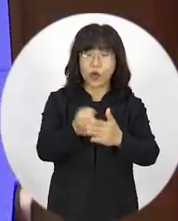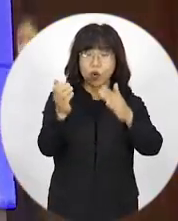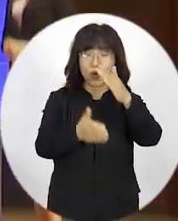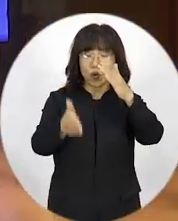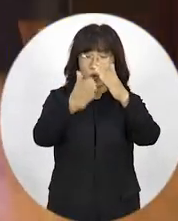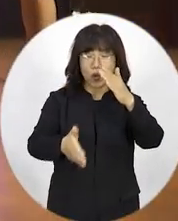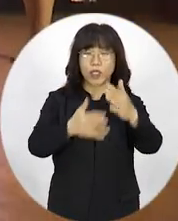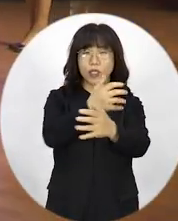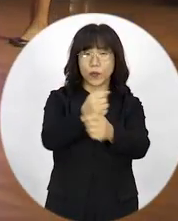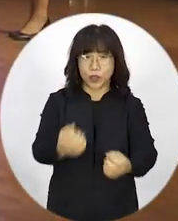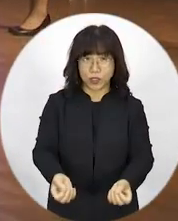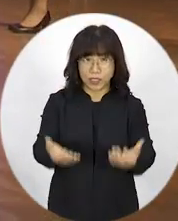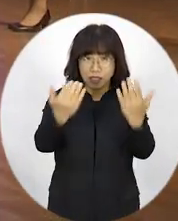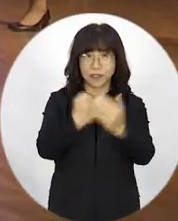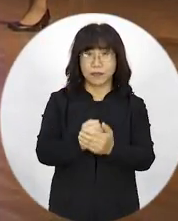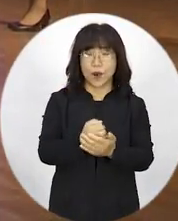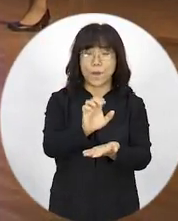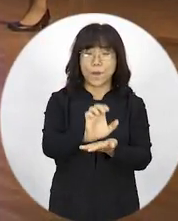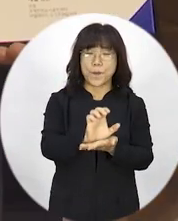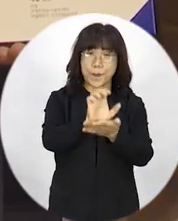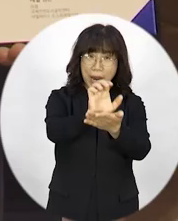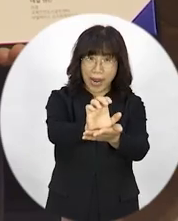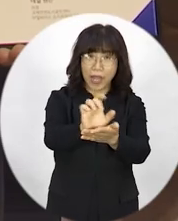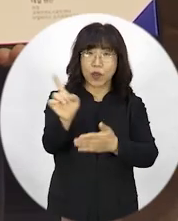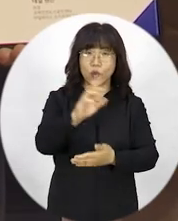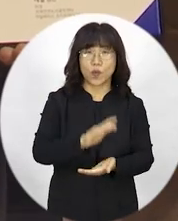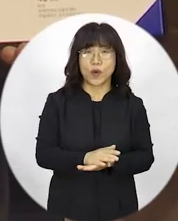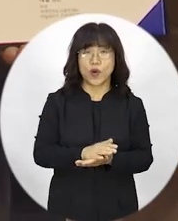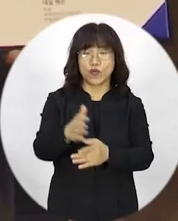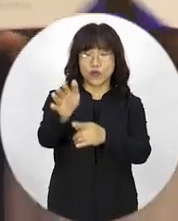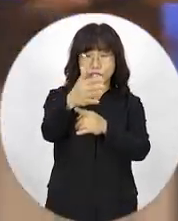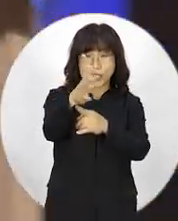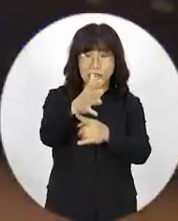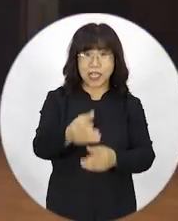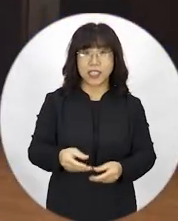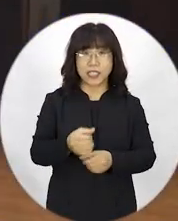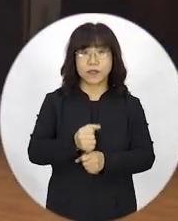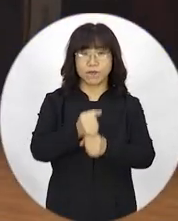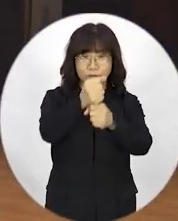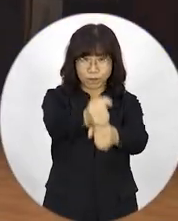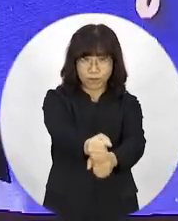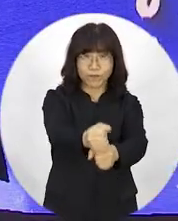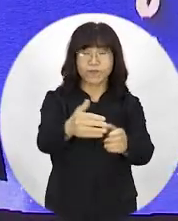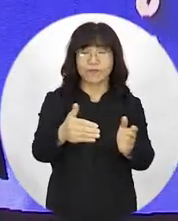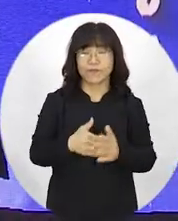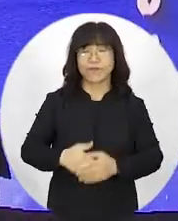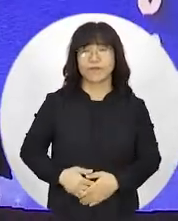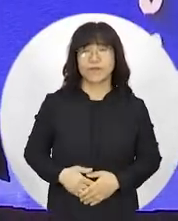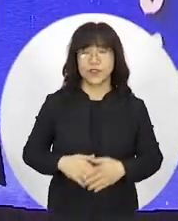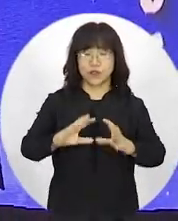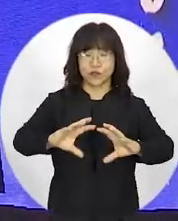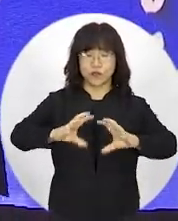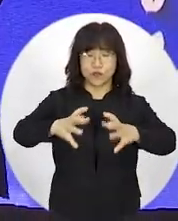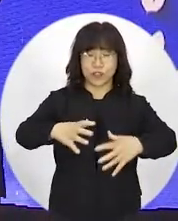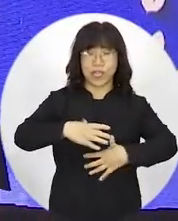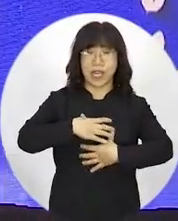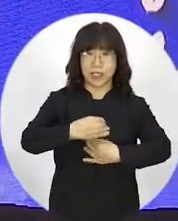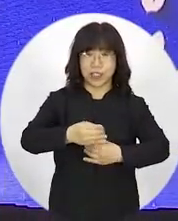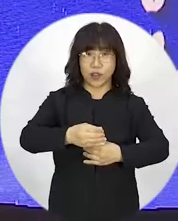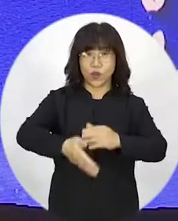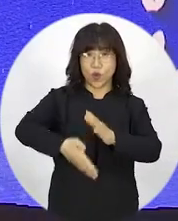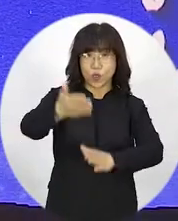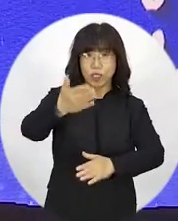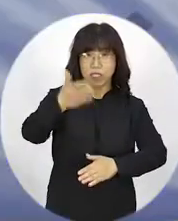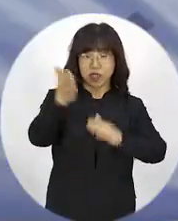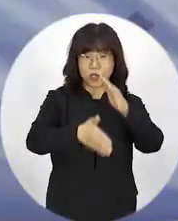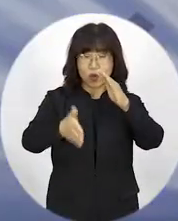공인협정식이 진행됐으며 국제안전도시 공인패와 휘장 전수도 이뤄졌습니다. 강서구는 이번 국제안전도시